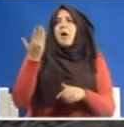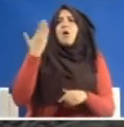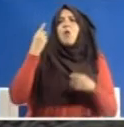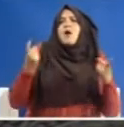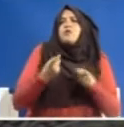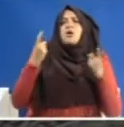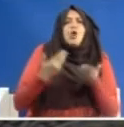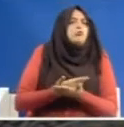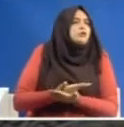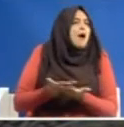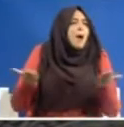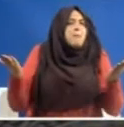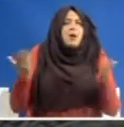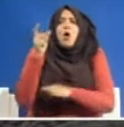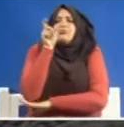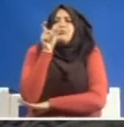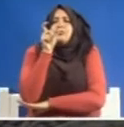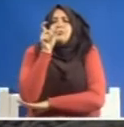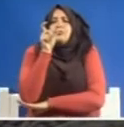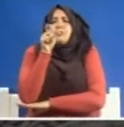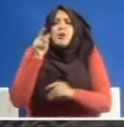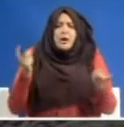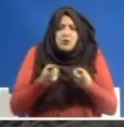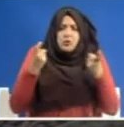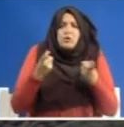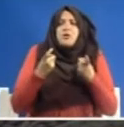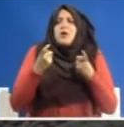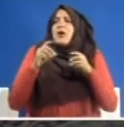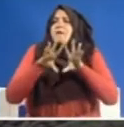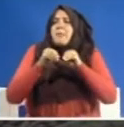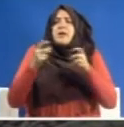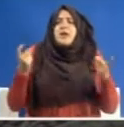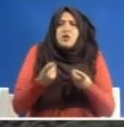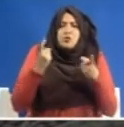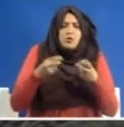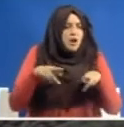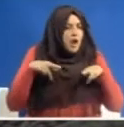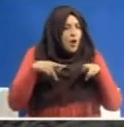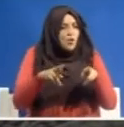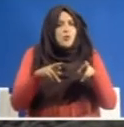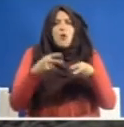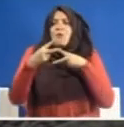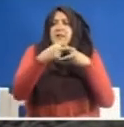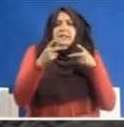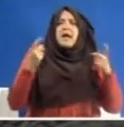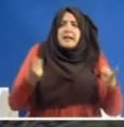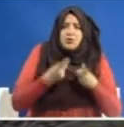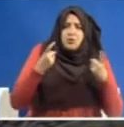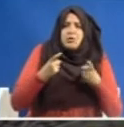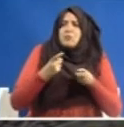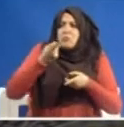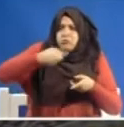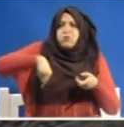يعني فالمسجد يربي والأسرة تربي والشارع يربي، وكل هذه تتضافر